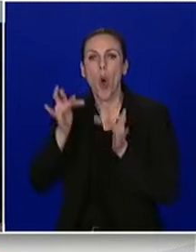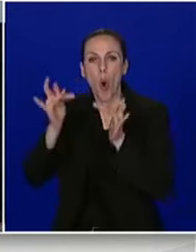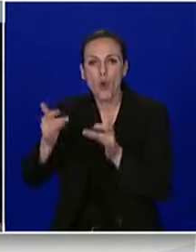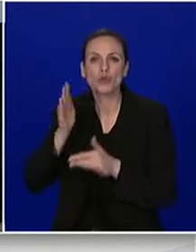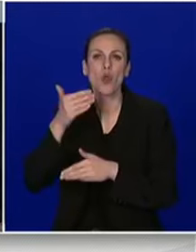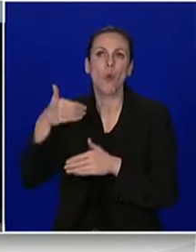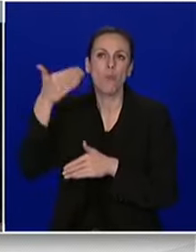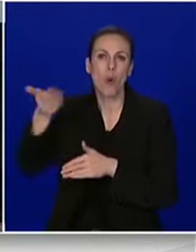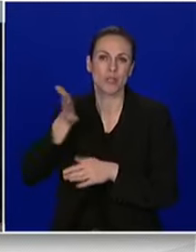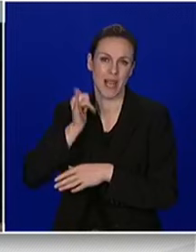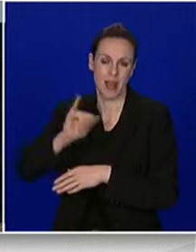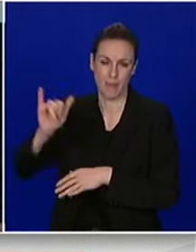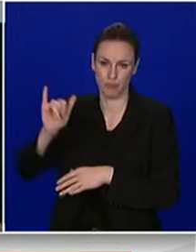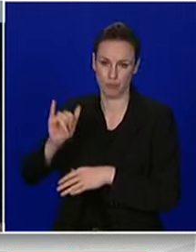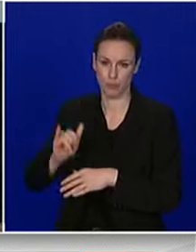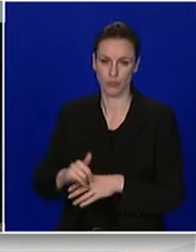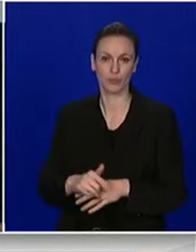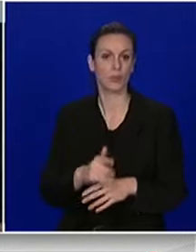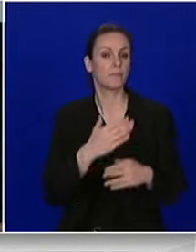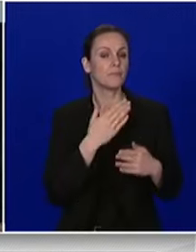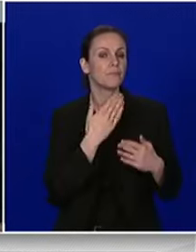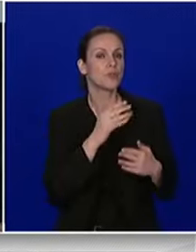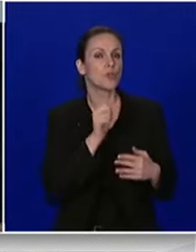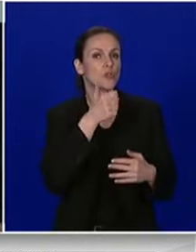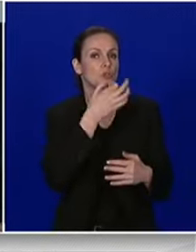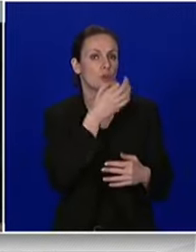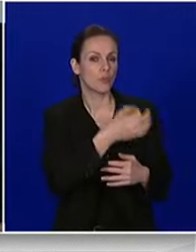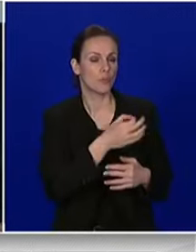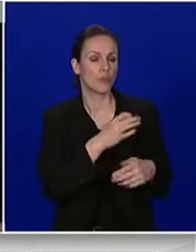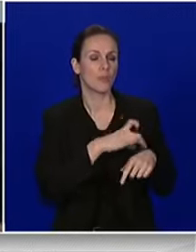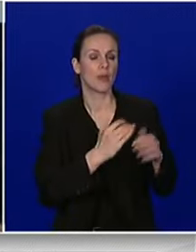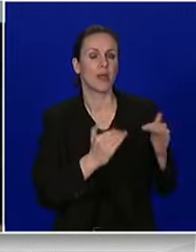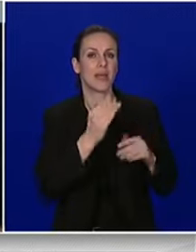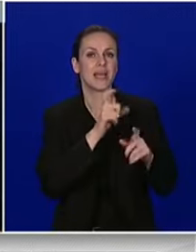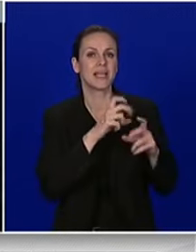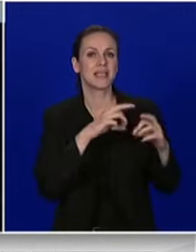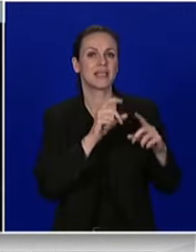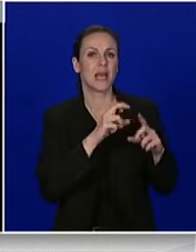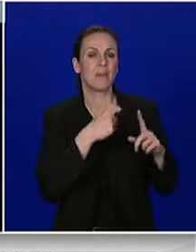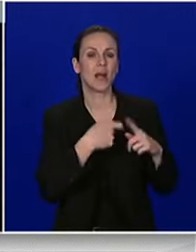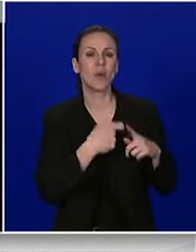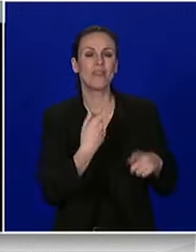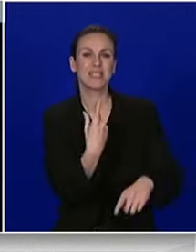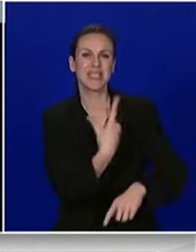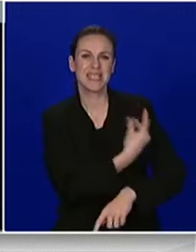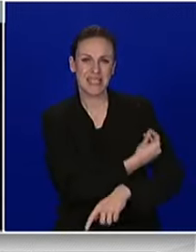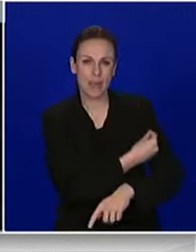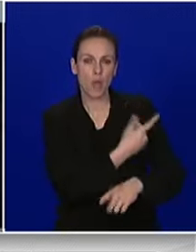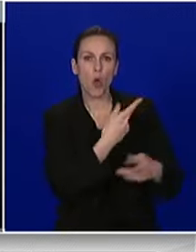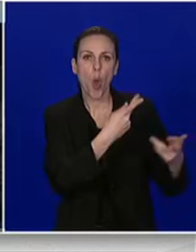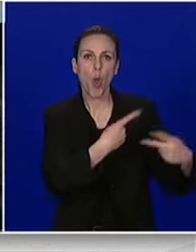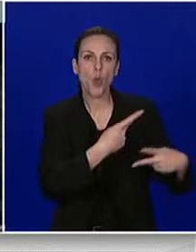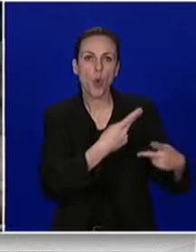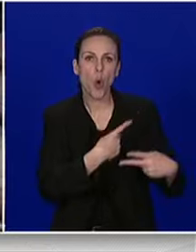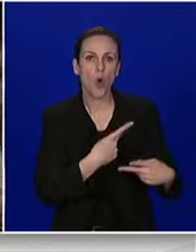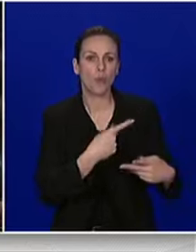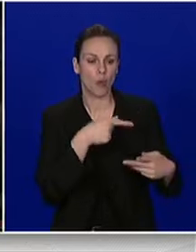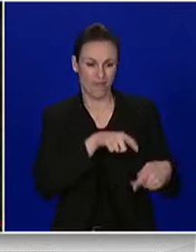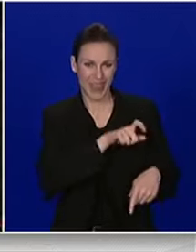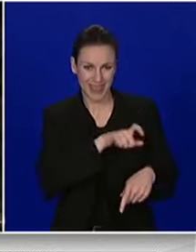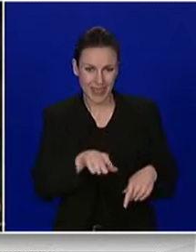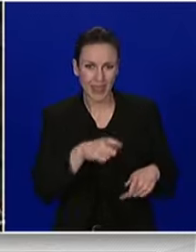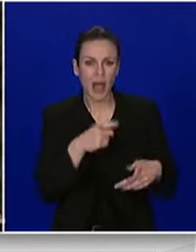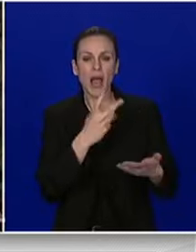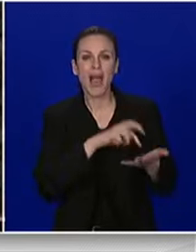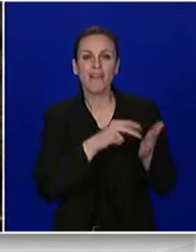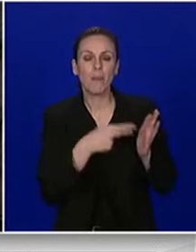Evo, izvolite. Hvala vam. Još jedno pitanje za primarijusa Capaka vezano za cjepiva. Koliko nam stiže, kojih ovaj tjedan i kakav je